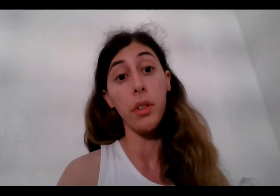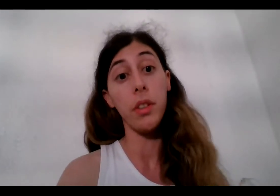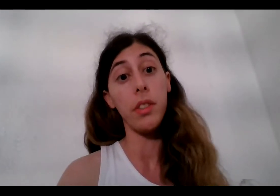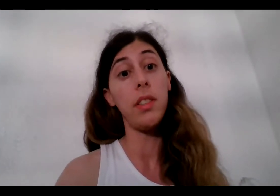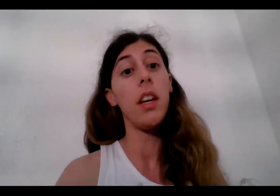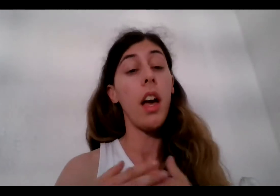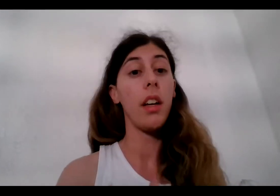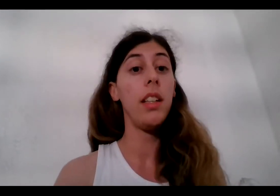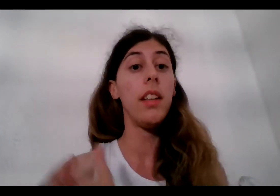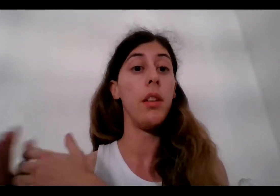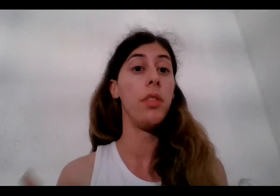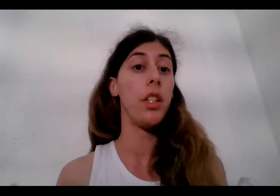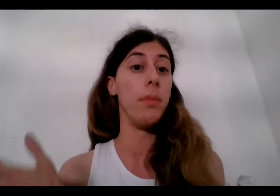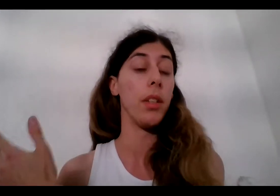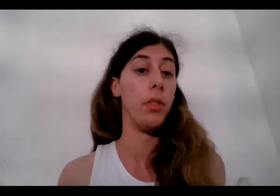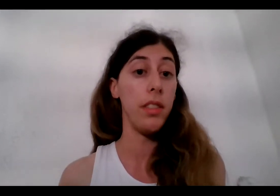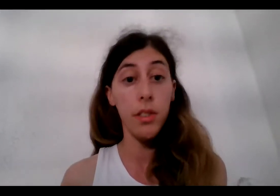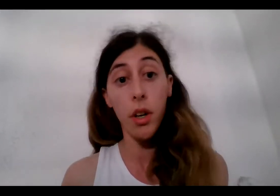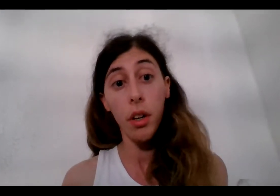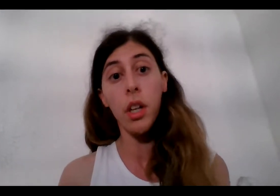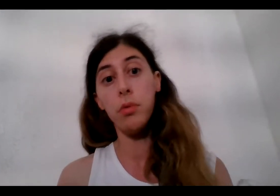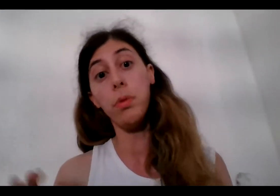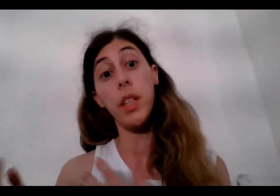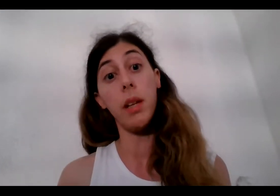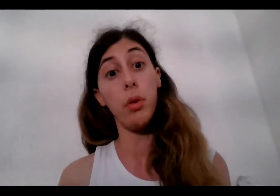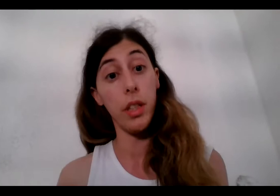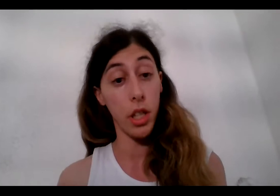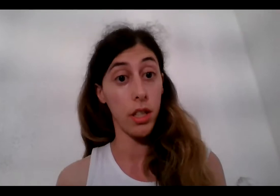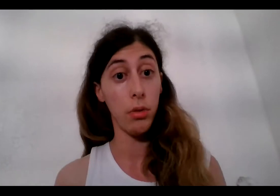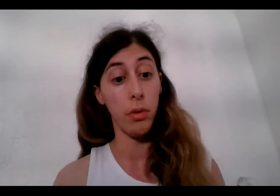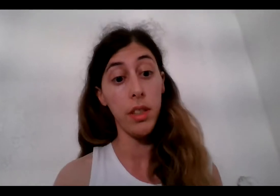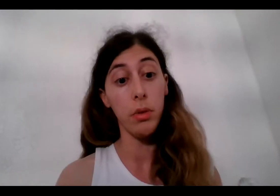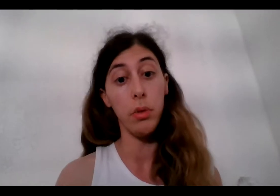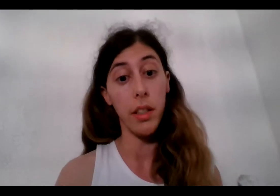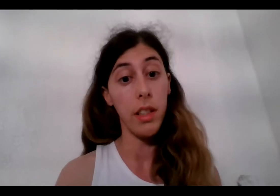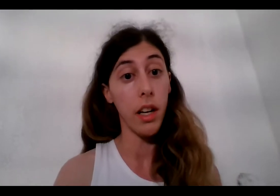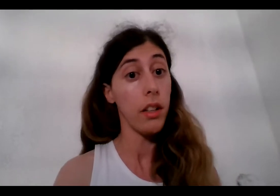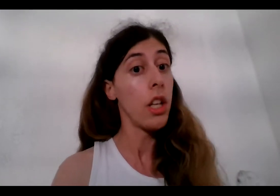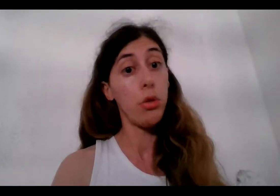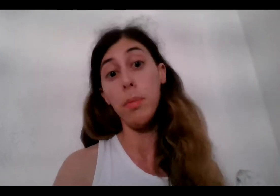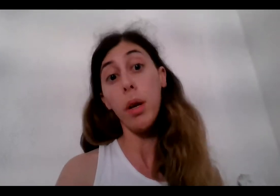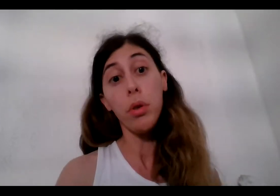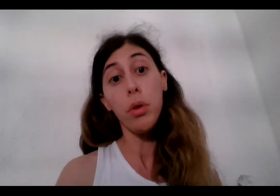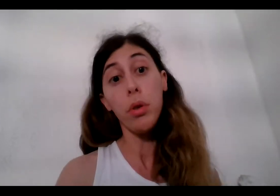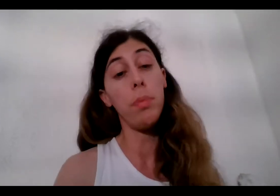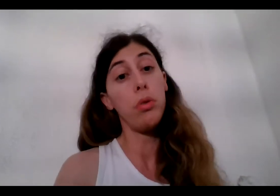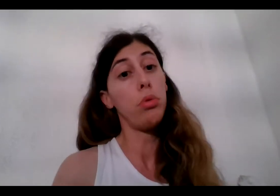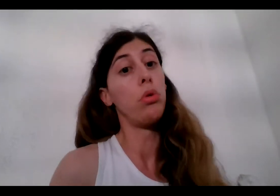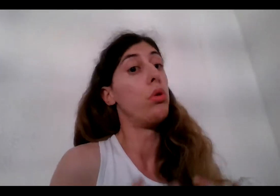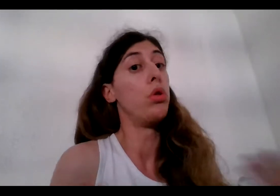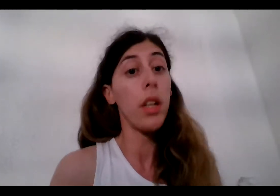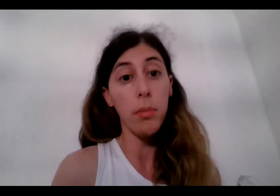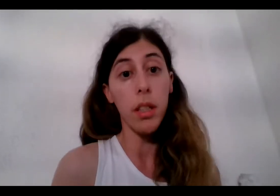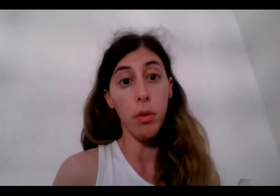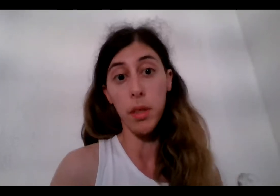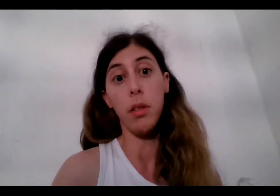les transidentités, un guide à l'usage des personnes cisgenres. Vous pouvez également le télécharger sur le site de la DILCRA. Je n'ai pas eu le temps de développer tout ce